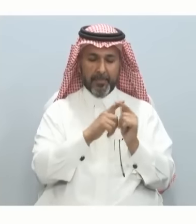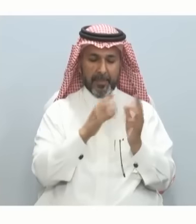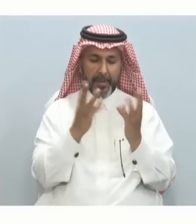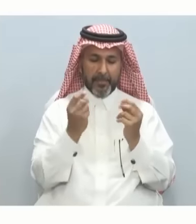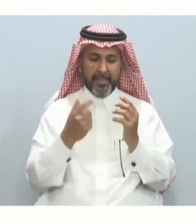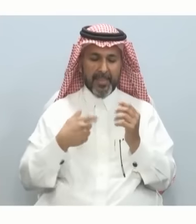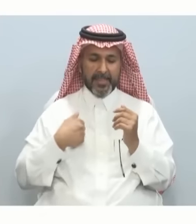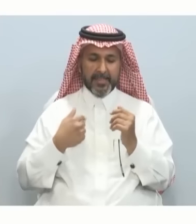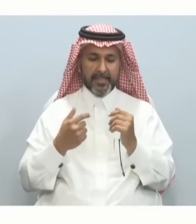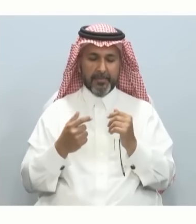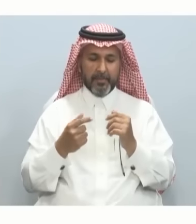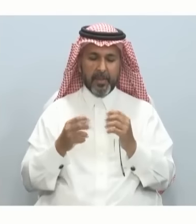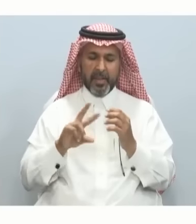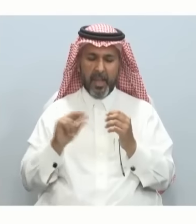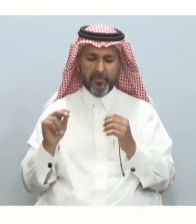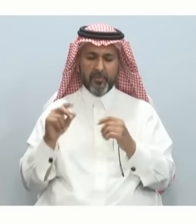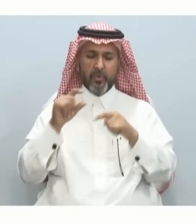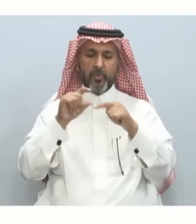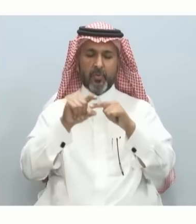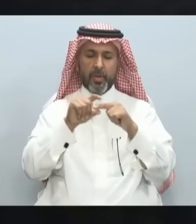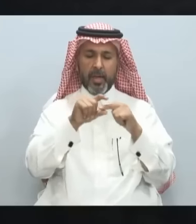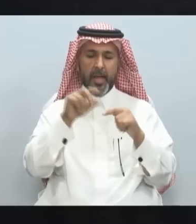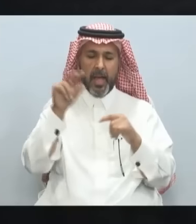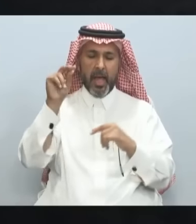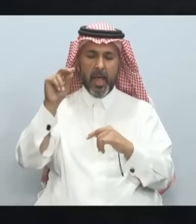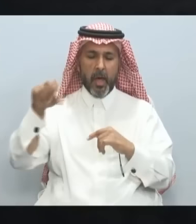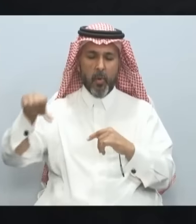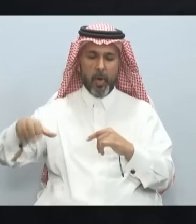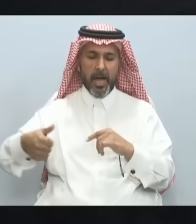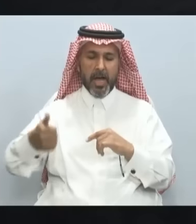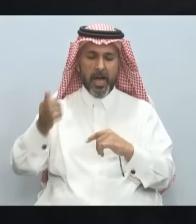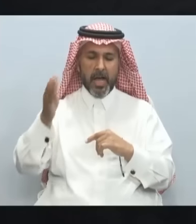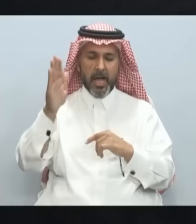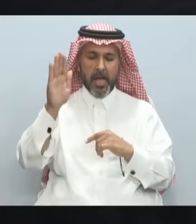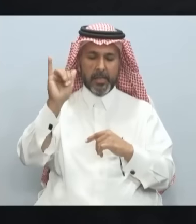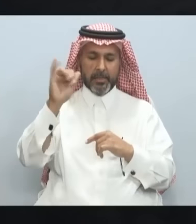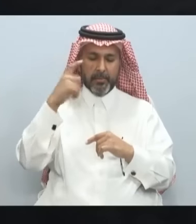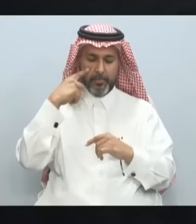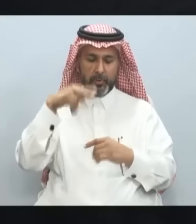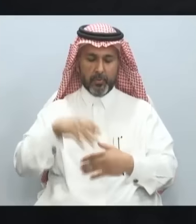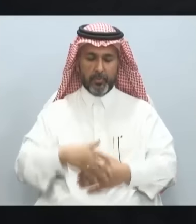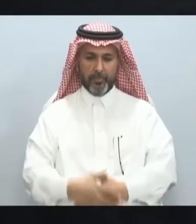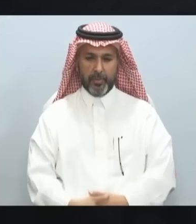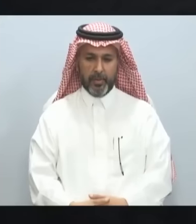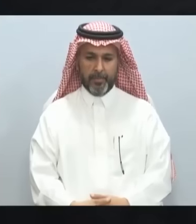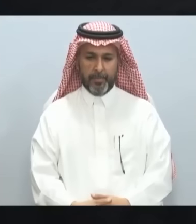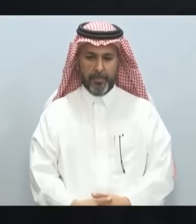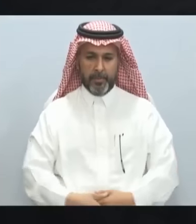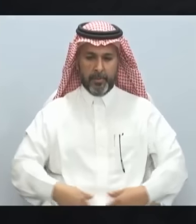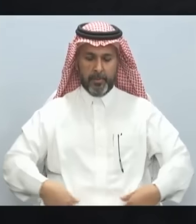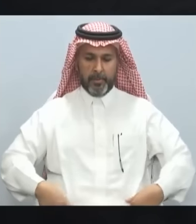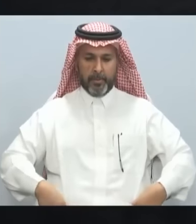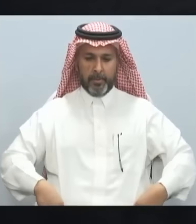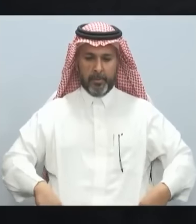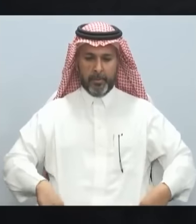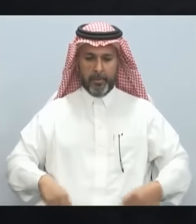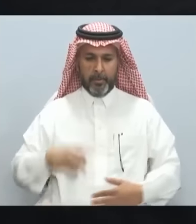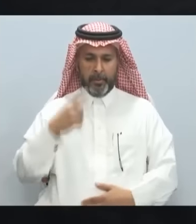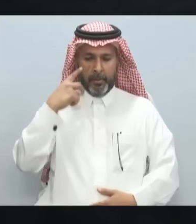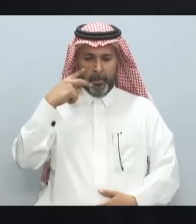عوامل بارك الله فيكم اذا باستخدام القواسم بارك الله فيكم نستطيع ان نعرف بارك الله فيكم حل